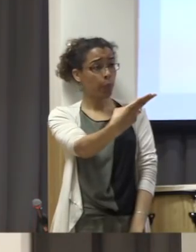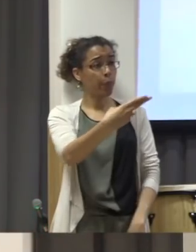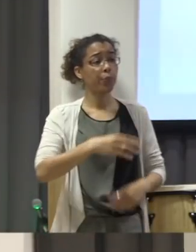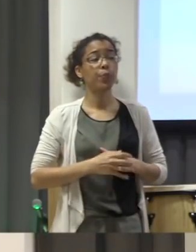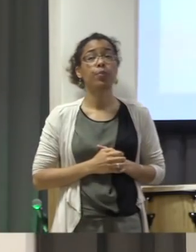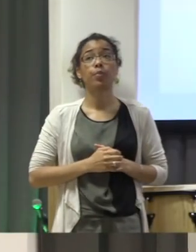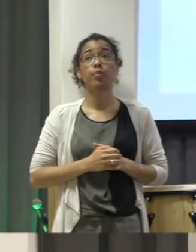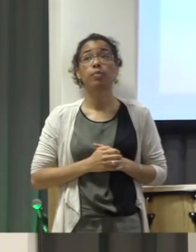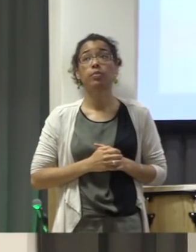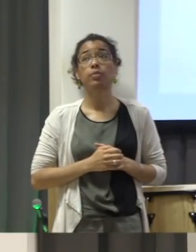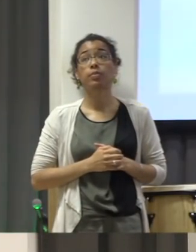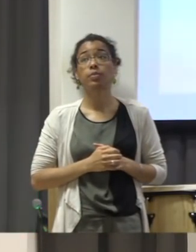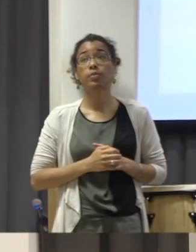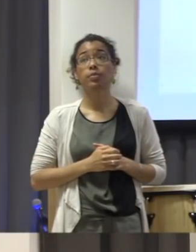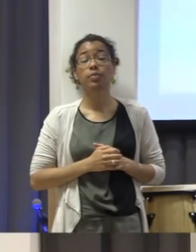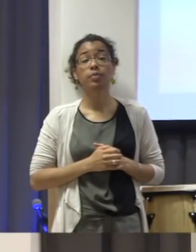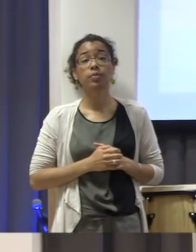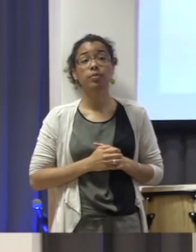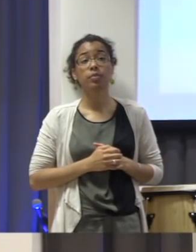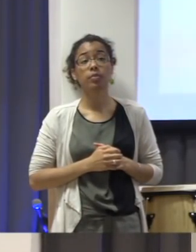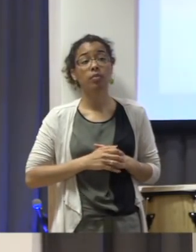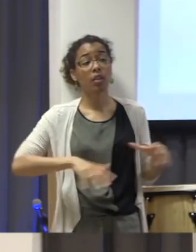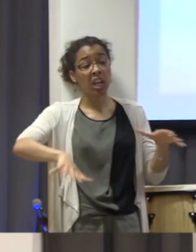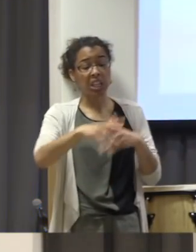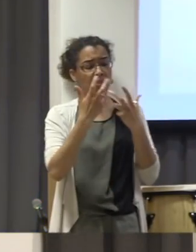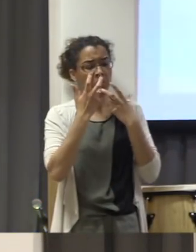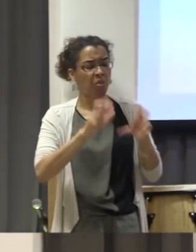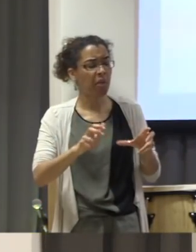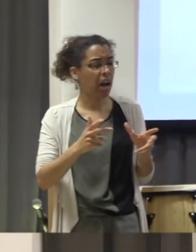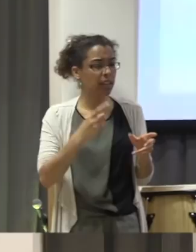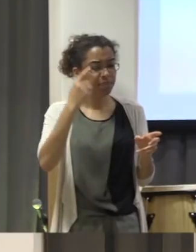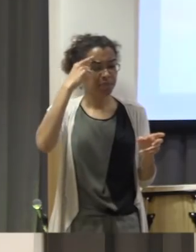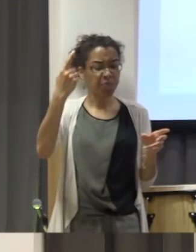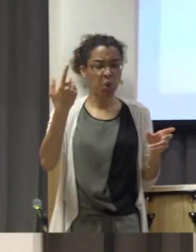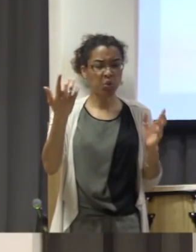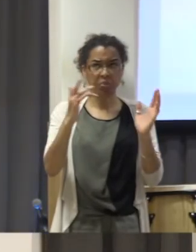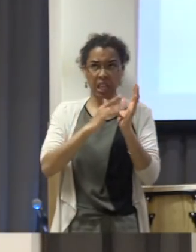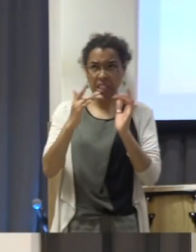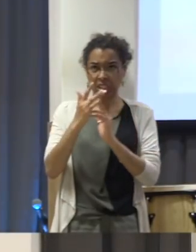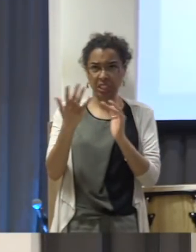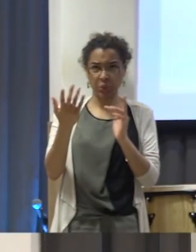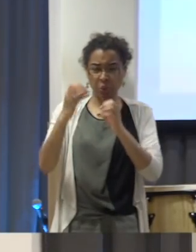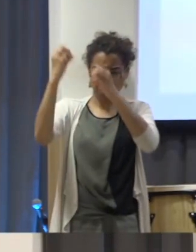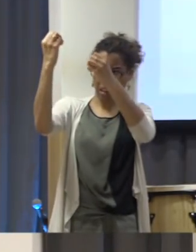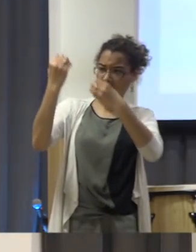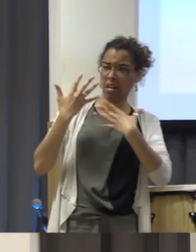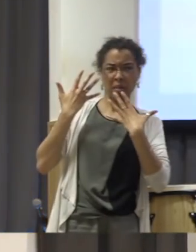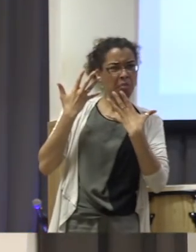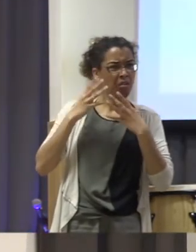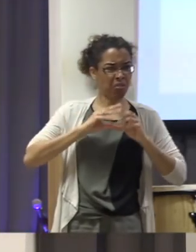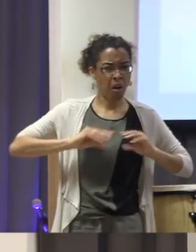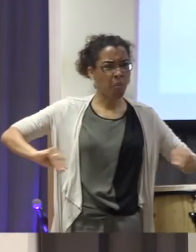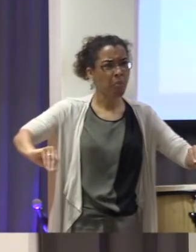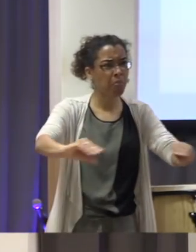qui ne voulait pas, qui pensait que Jésus avait abandonné son